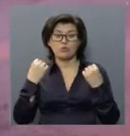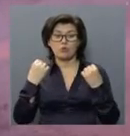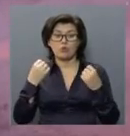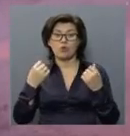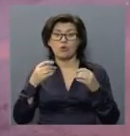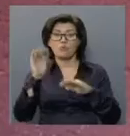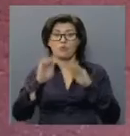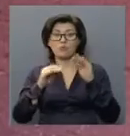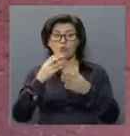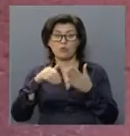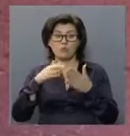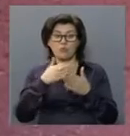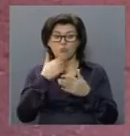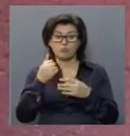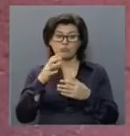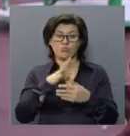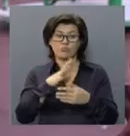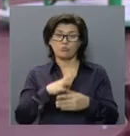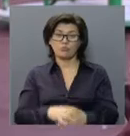құрылғылар мүлдем қарастырылмаған дейді.